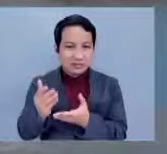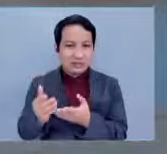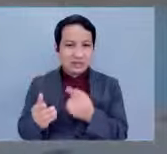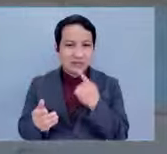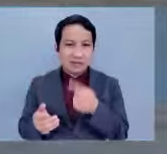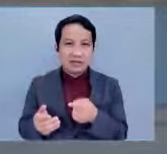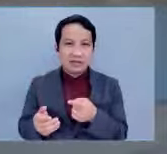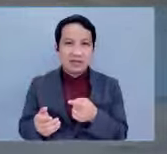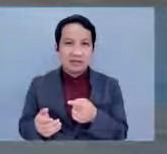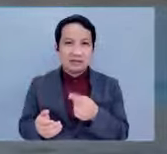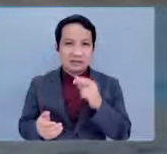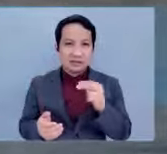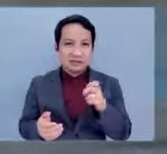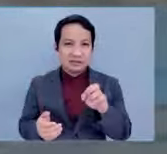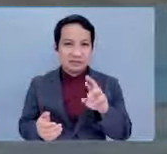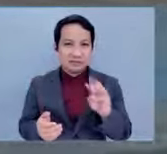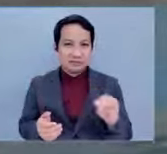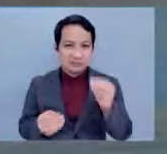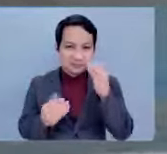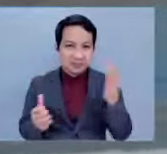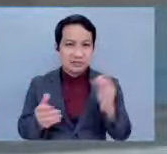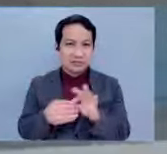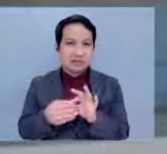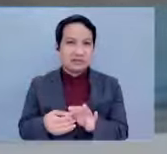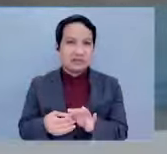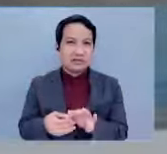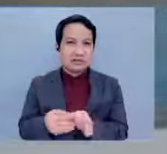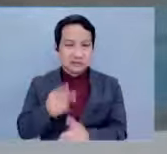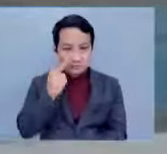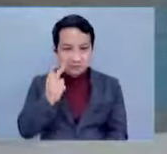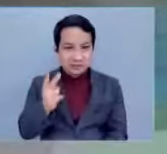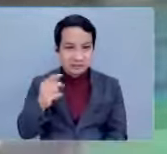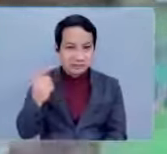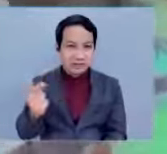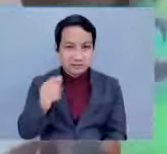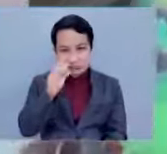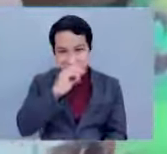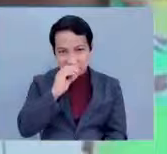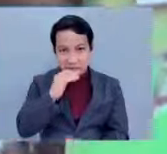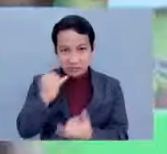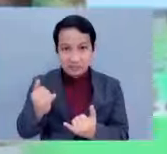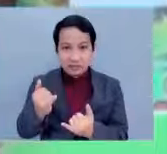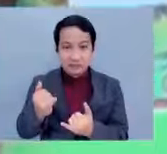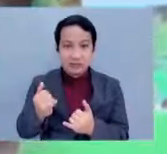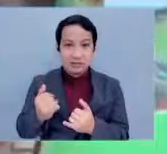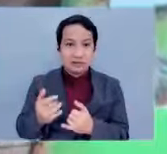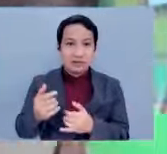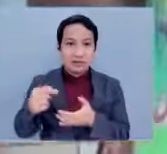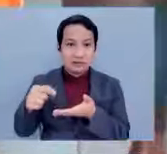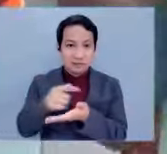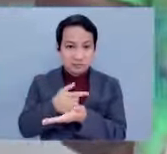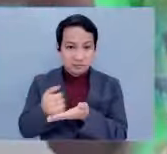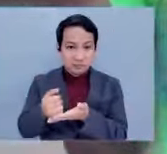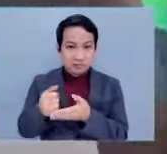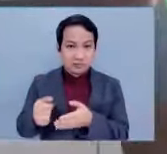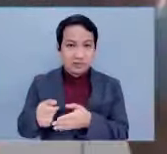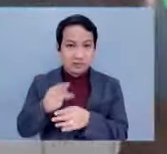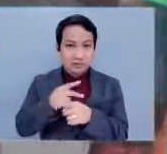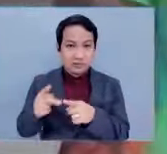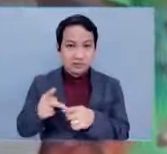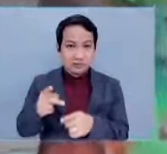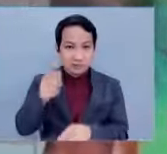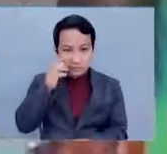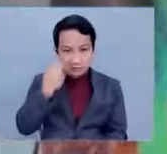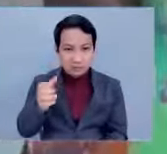Nimrod, inaasahan nila million talaga ang pupunta. Dadayo sa Cebu ngayong weekend. Pero Professor Shaw, ano, tanungin